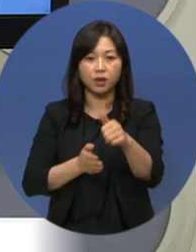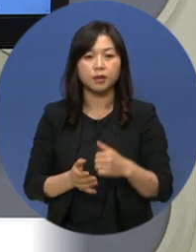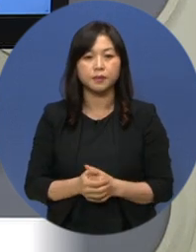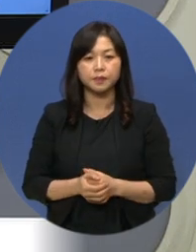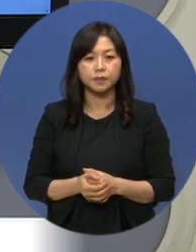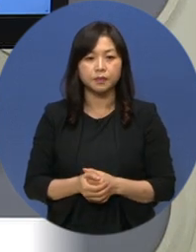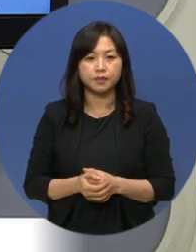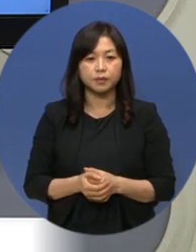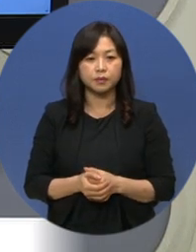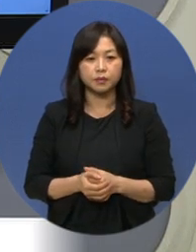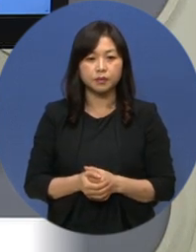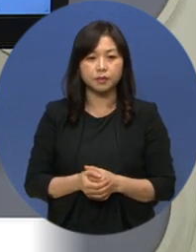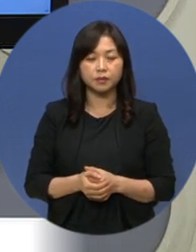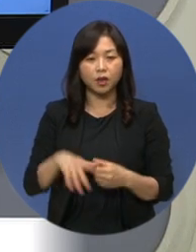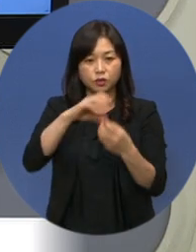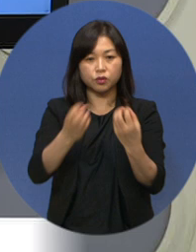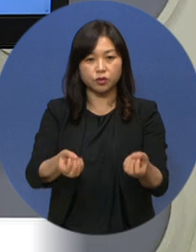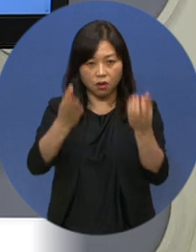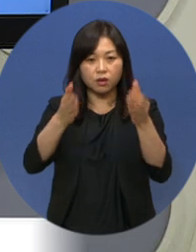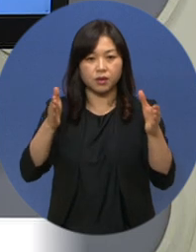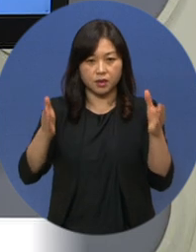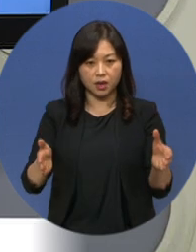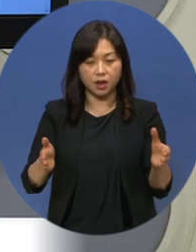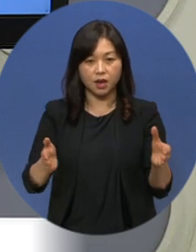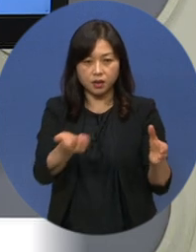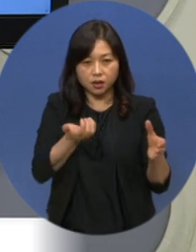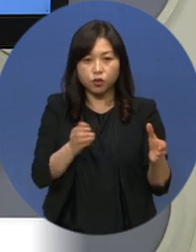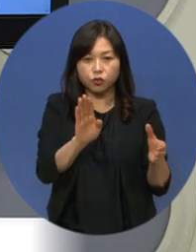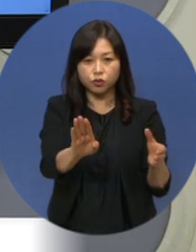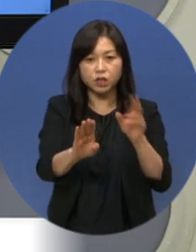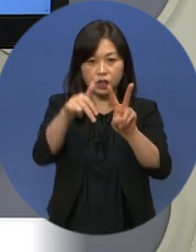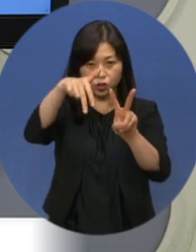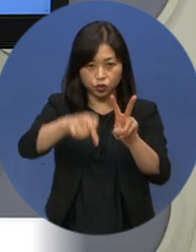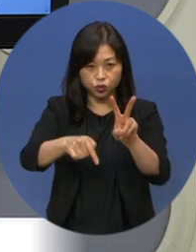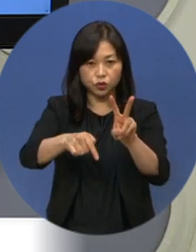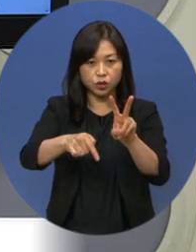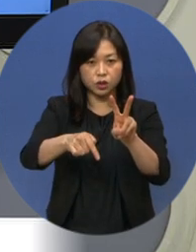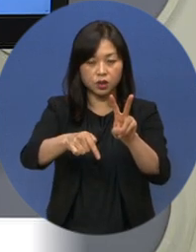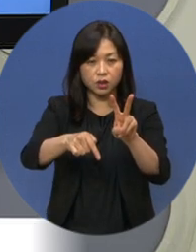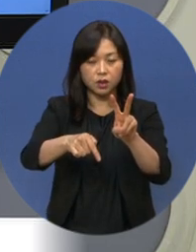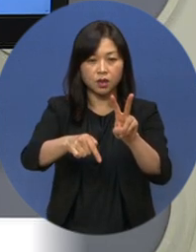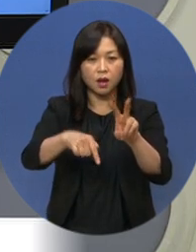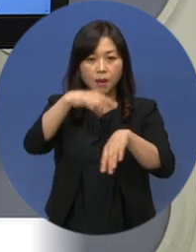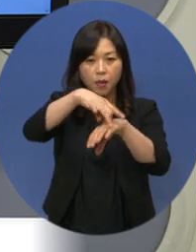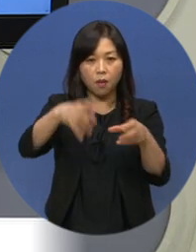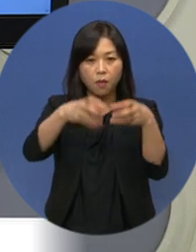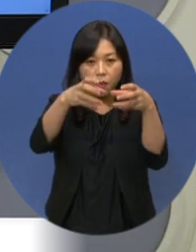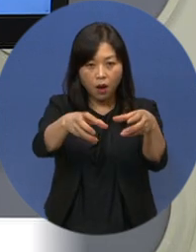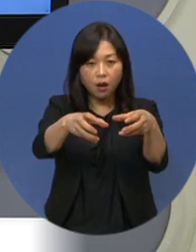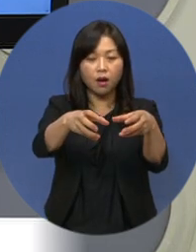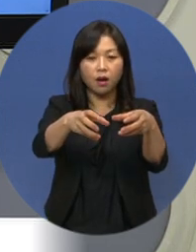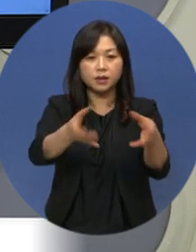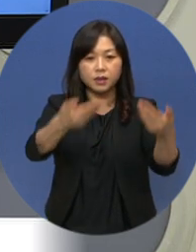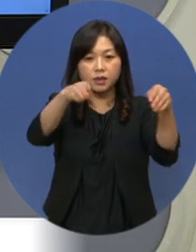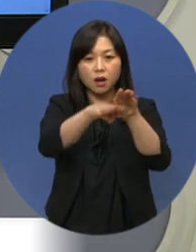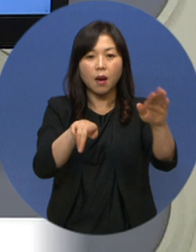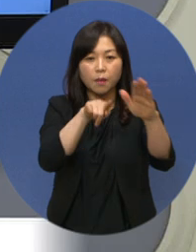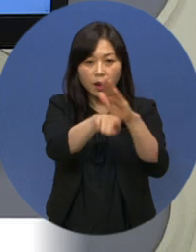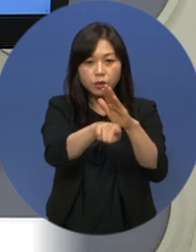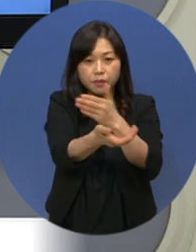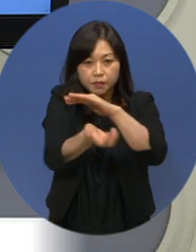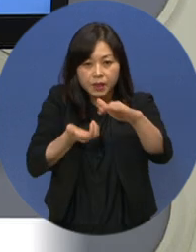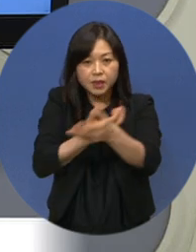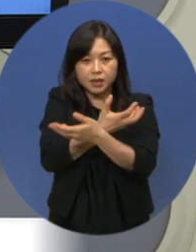했는데요 추석 명절기간 전후 이준은 실내에 봉안시설 방문객 사전 예약제 를 운영하며